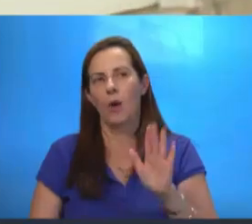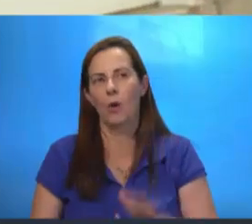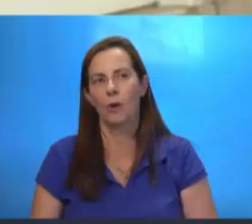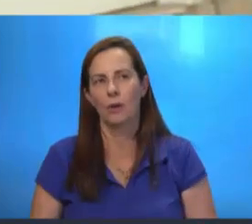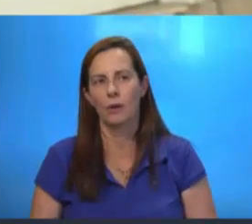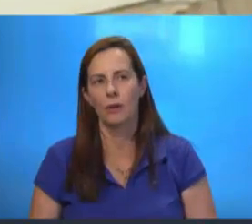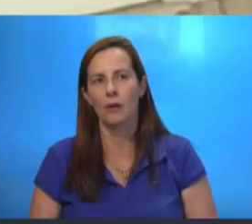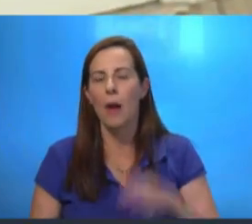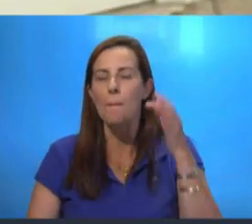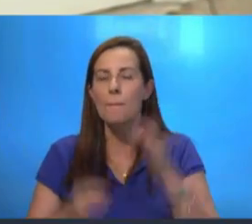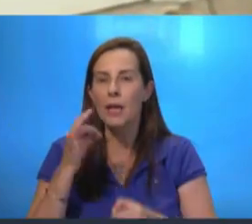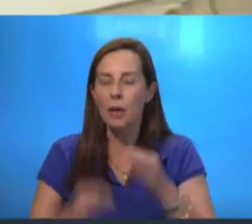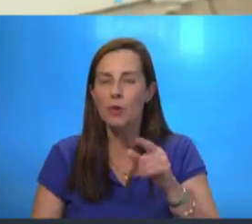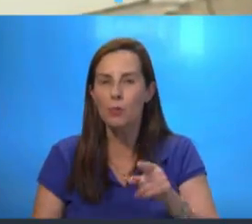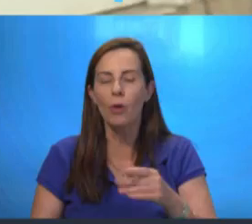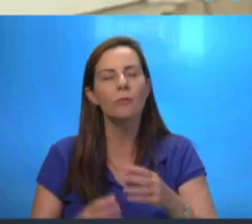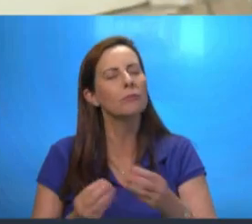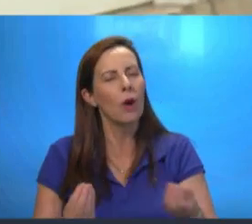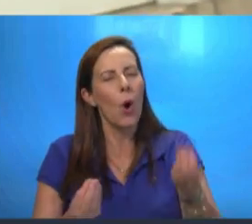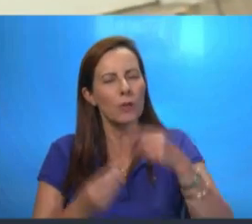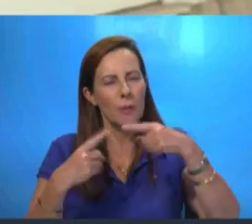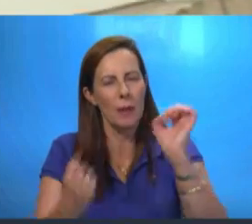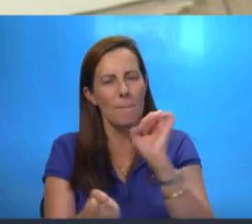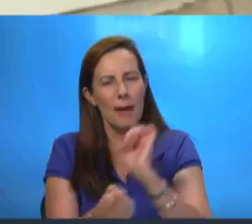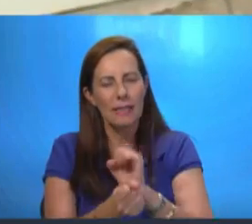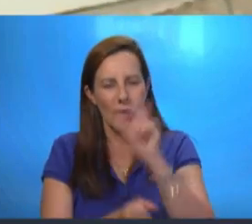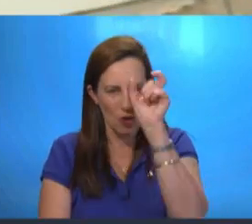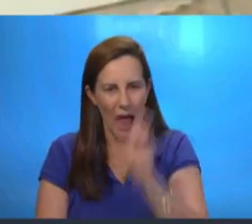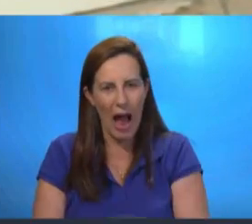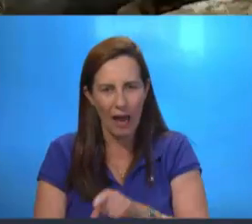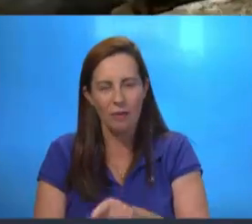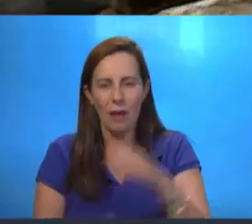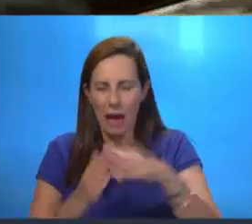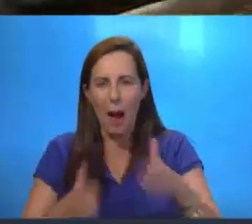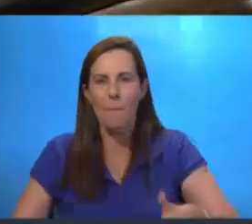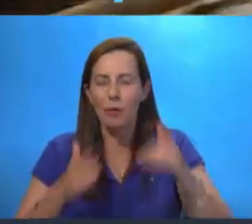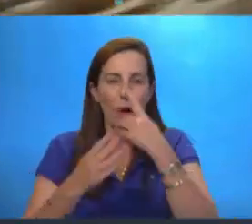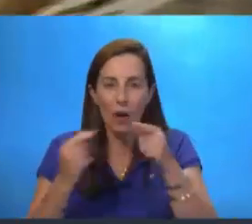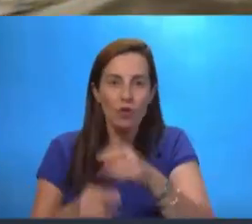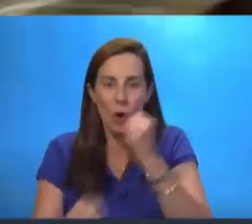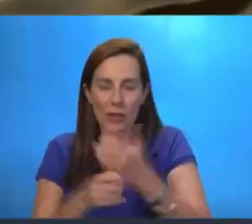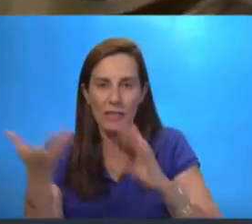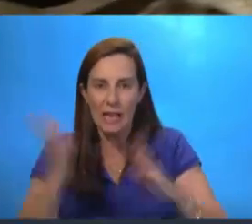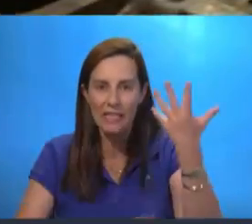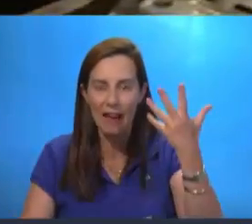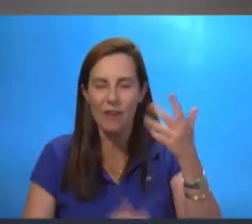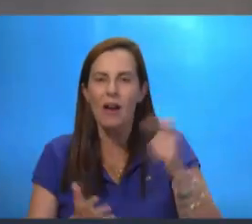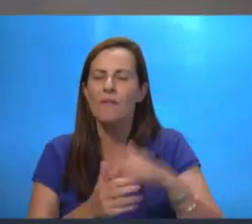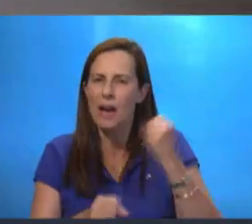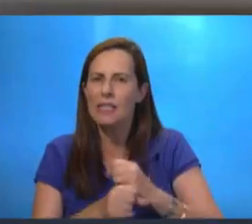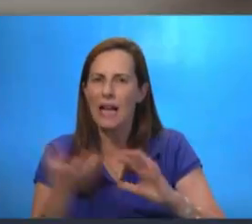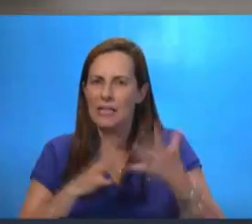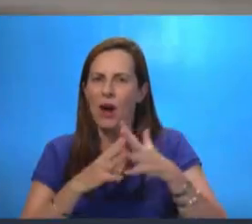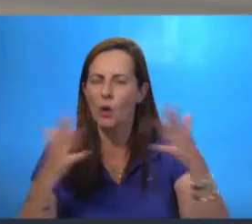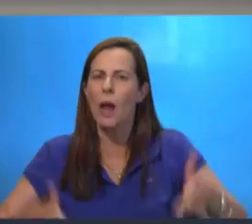בית משפט השלום בקריות העריך היום ביממה את מעצרו של אהרון אוחנה, דייר בבניין החשוד שהצית את כלי הרכב וגרם לשריפה הגדולה